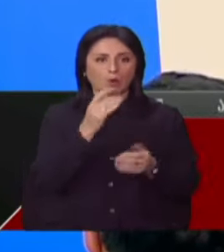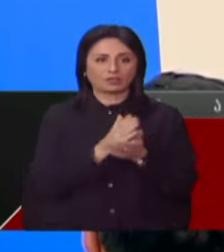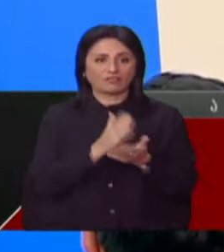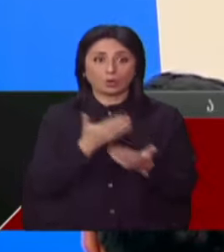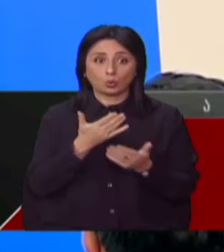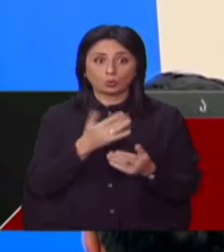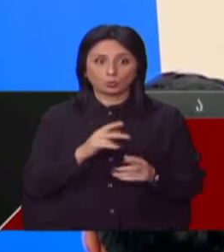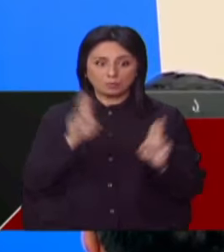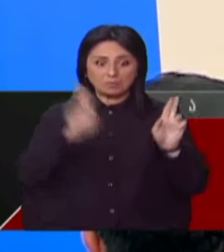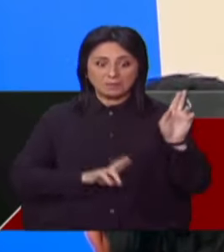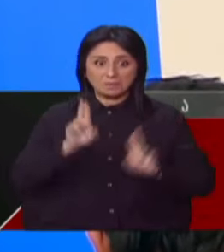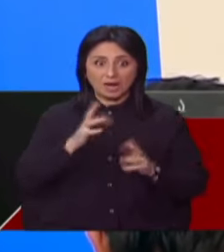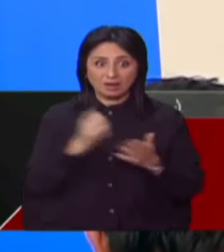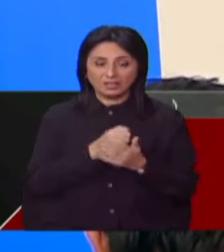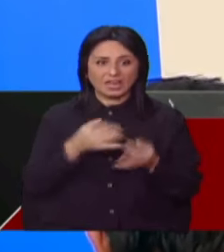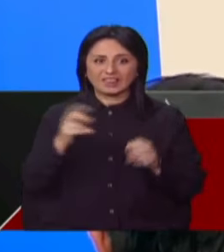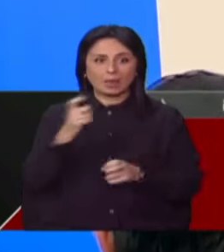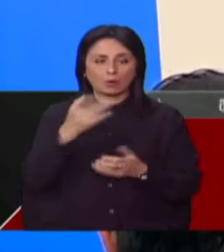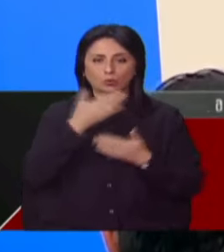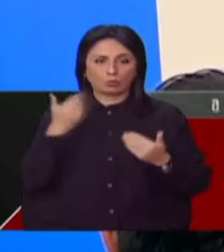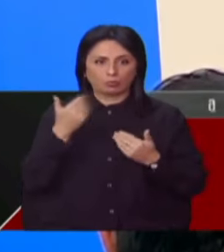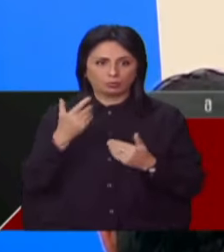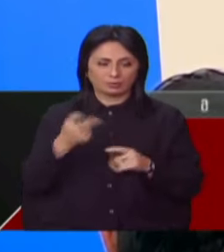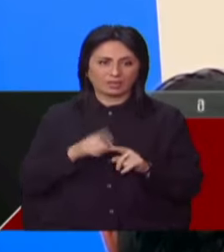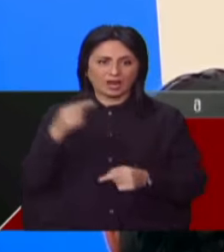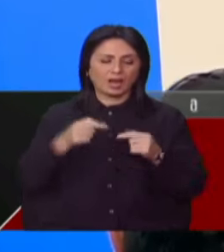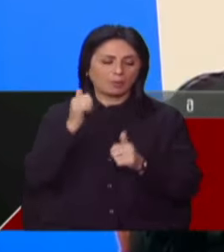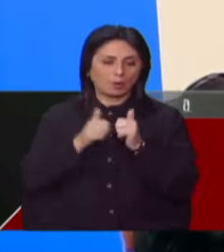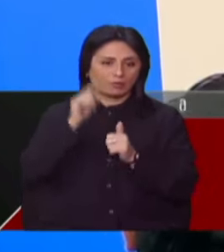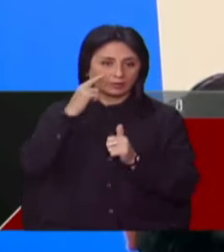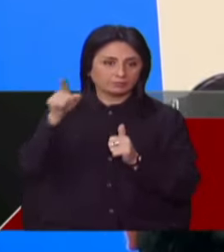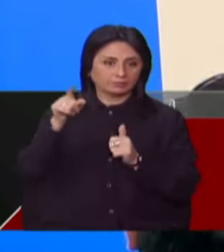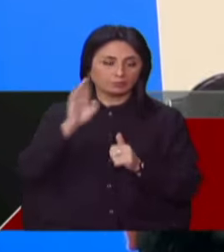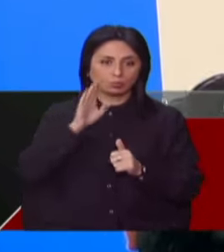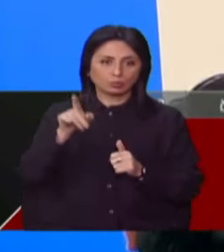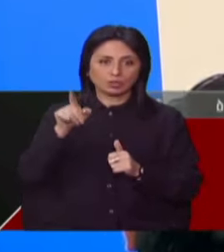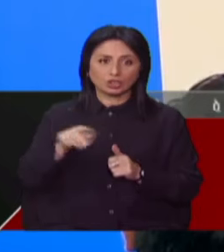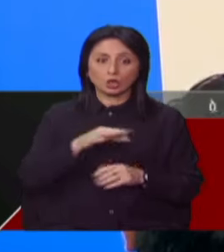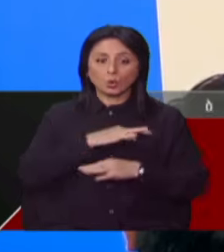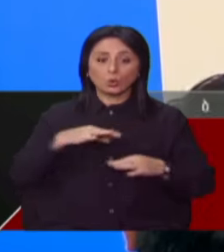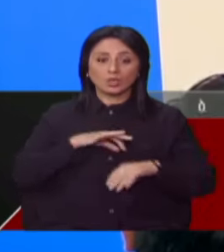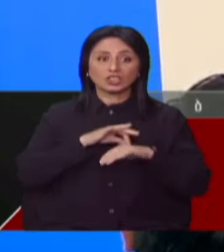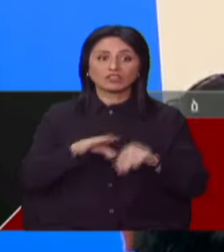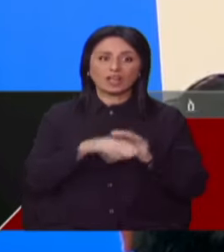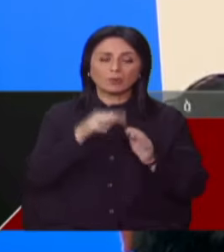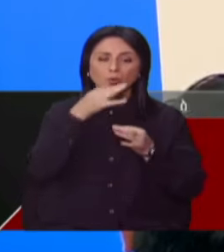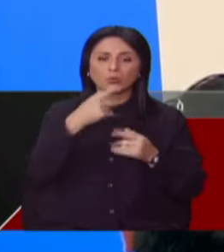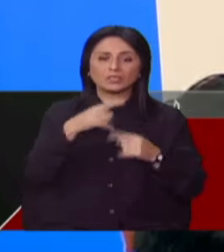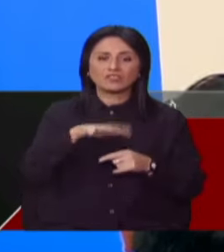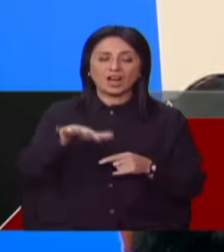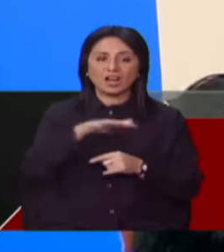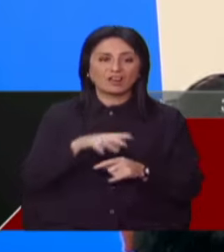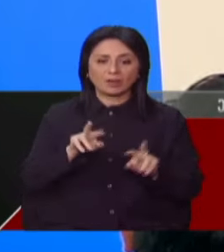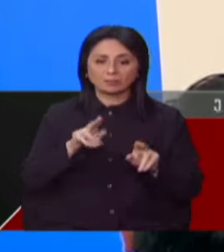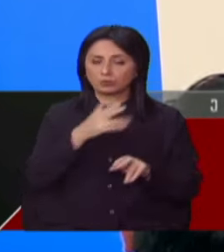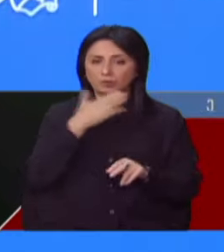Თუ კონსერვატორები იმარჯვებენ, მაშინ დემოკრატია არ ყოფილა. ასეთი კამათი ყოველთვის ხდება ბრიუსელში. უნგრეთში ჩატარდება არჩევნები თუ ნებისმიერ სხვა ქვეყანაში არ